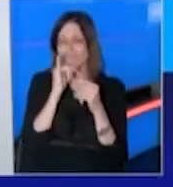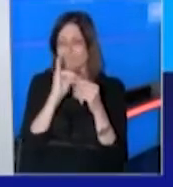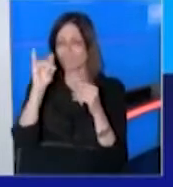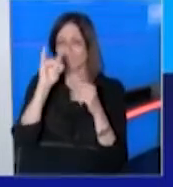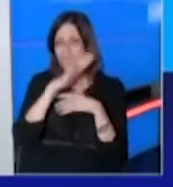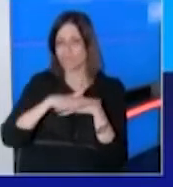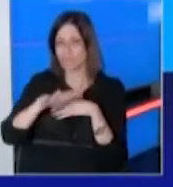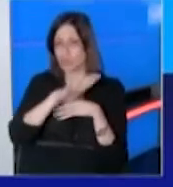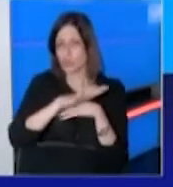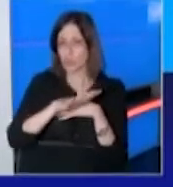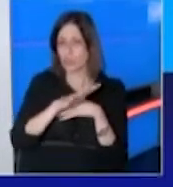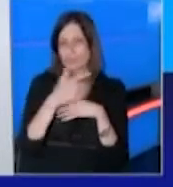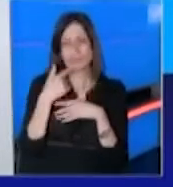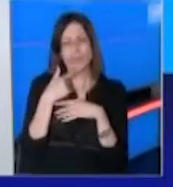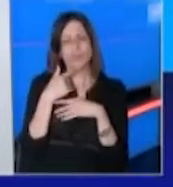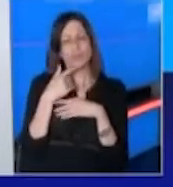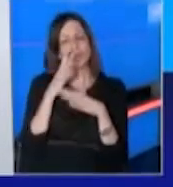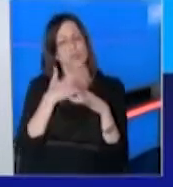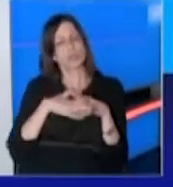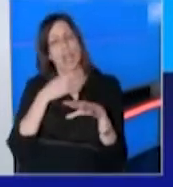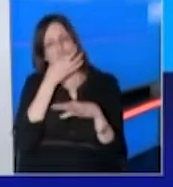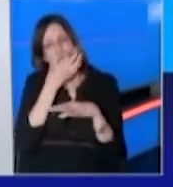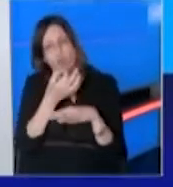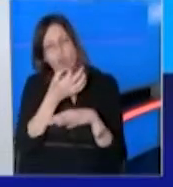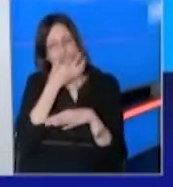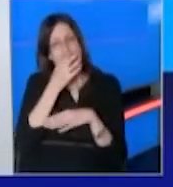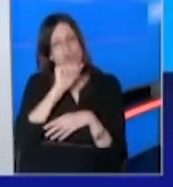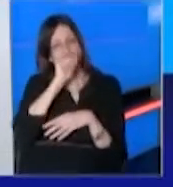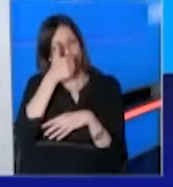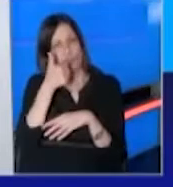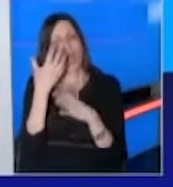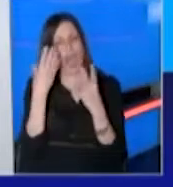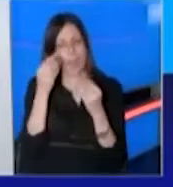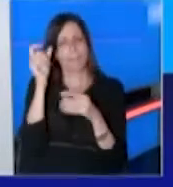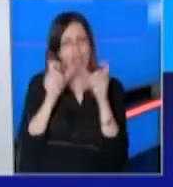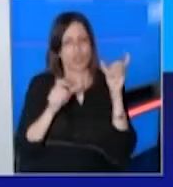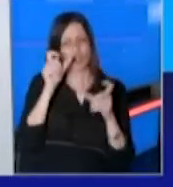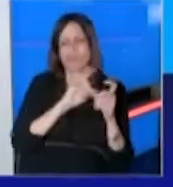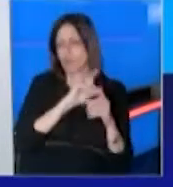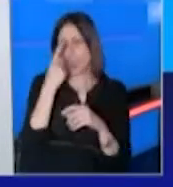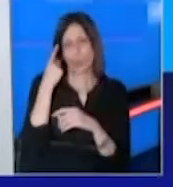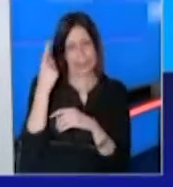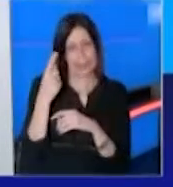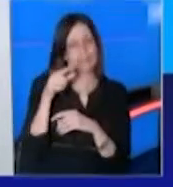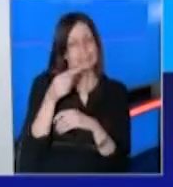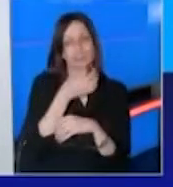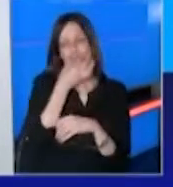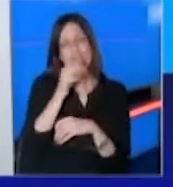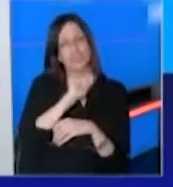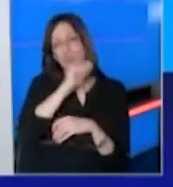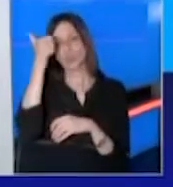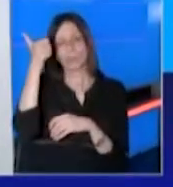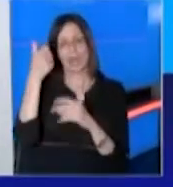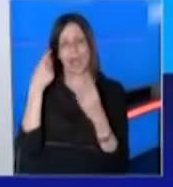ברשותך, ואני רוצה לשאול אותך בעצם את השאלה הראשונה, שהיא הרבה אנשים לא יודעים אותה, וזו שאלה סופר